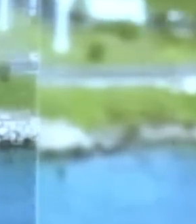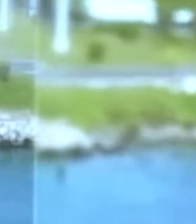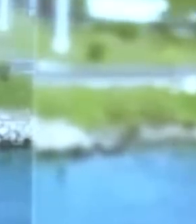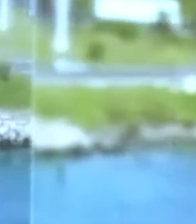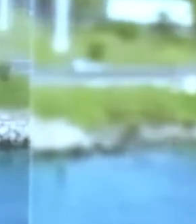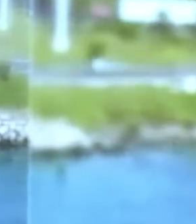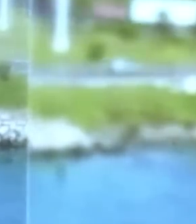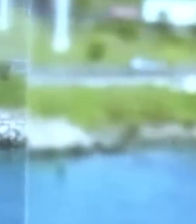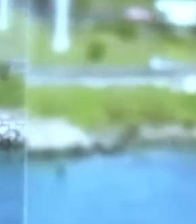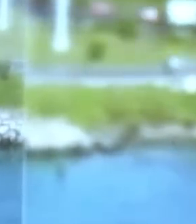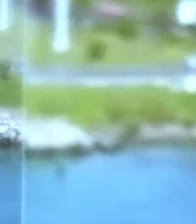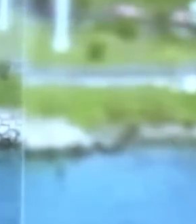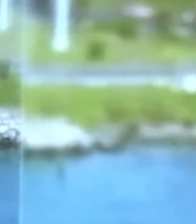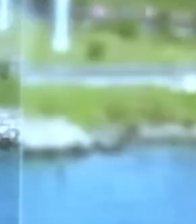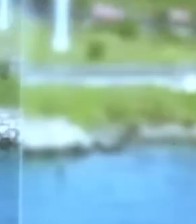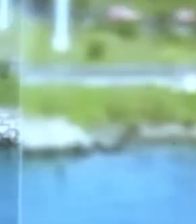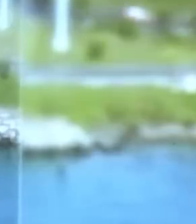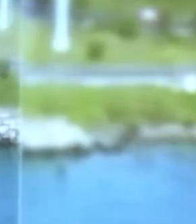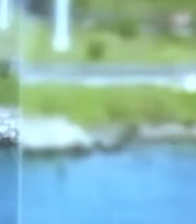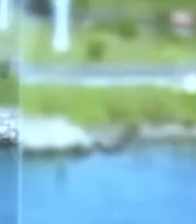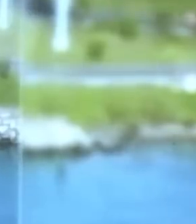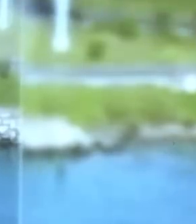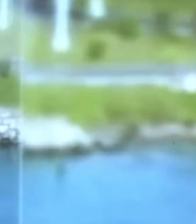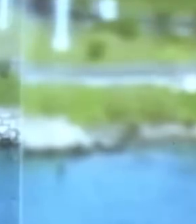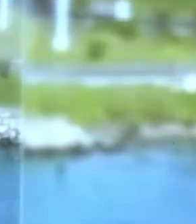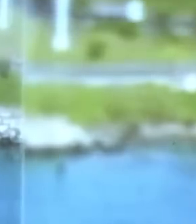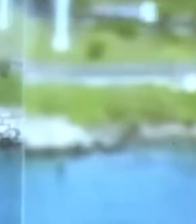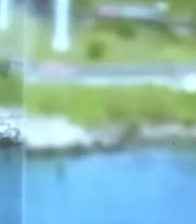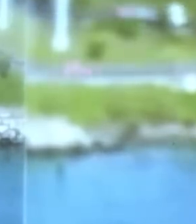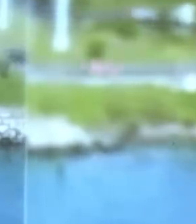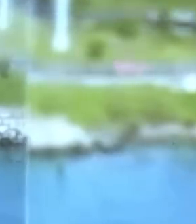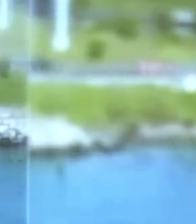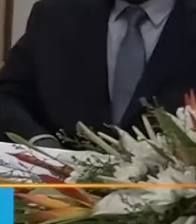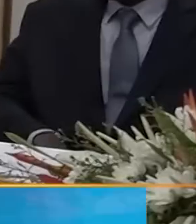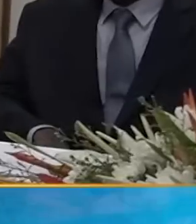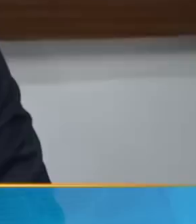Bonjour à vous et soyez les bienvenus sur RTI 1. Voici le sommaire.